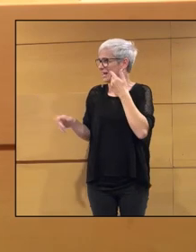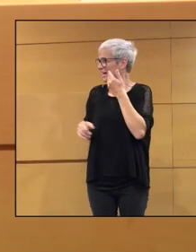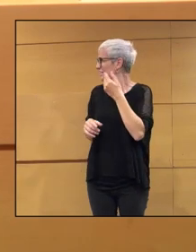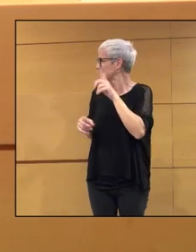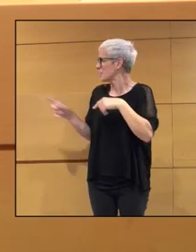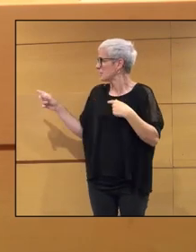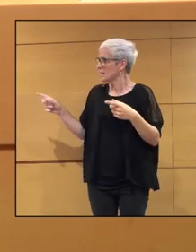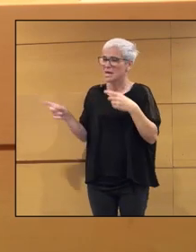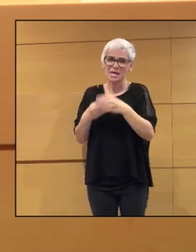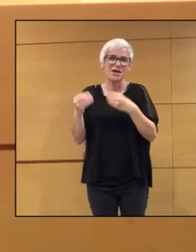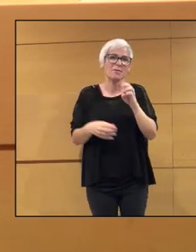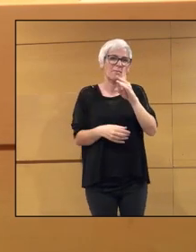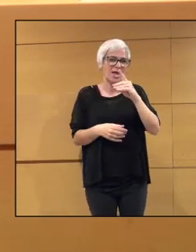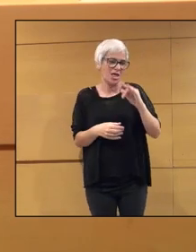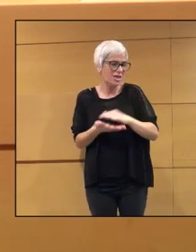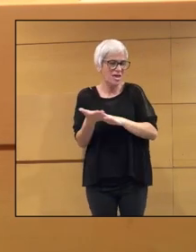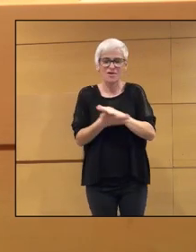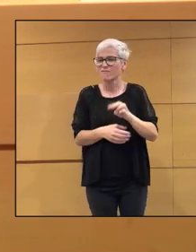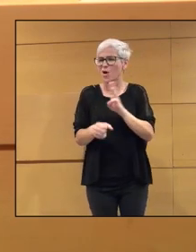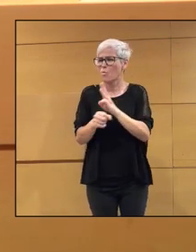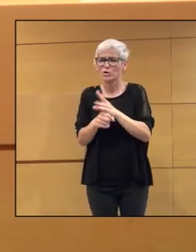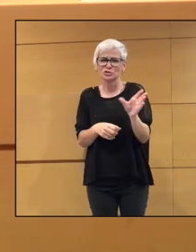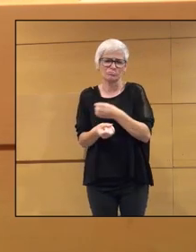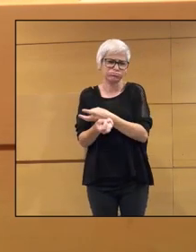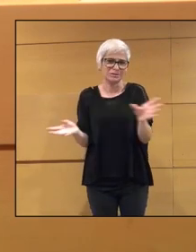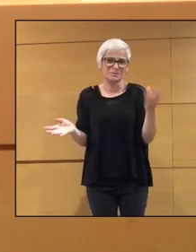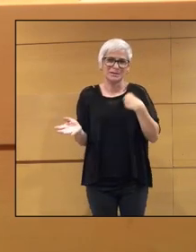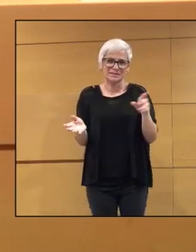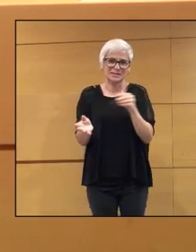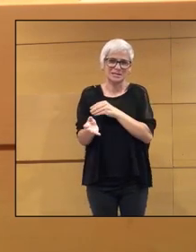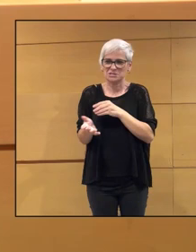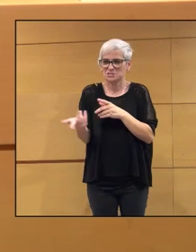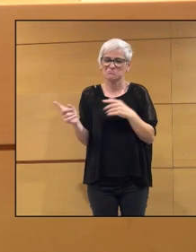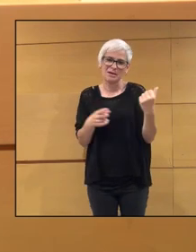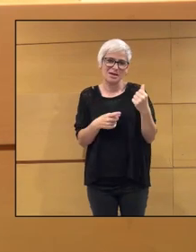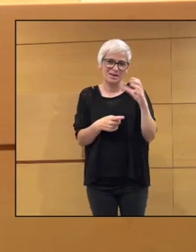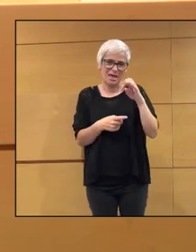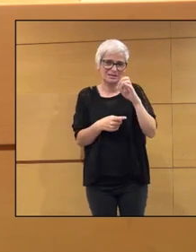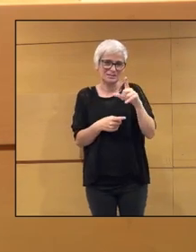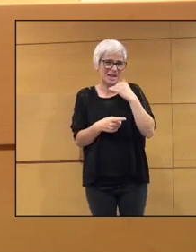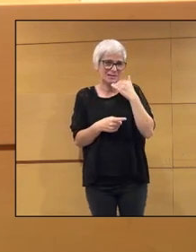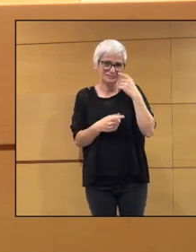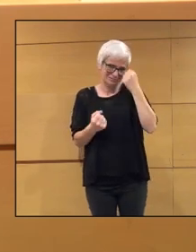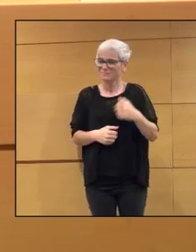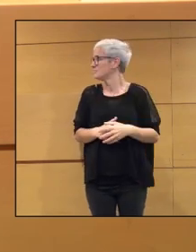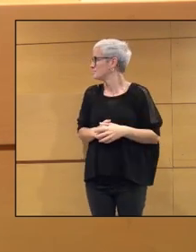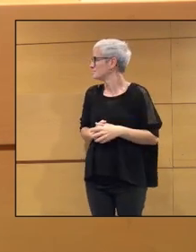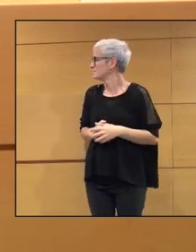I ella fa de PDFs, Words, tot això és el que... Jo no en sé gens, ella és la que ho controla tot.